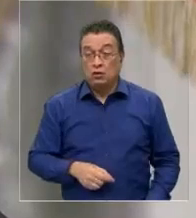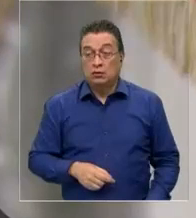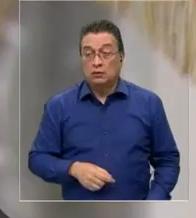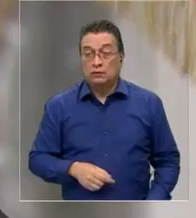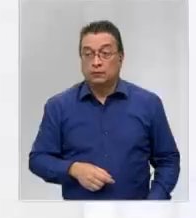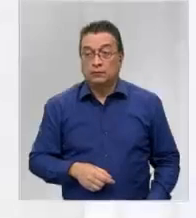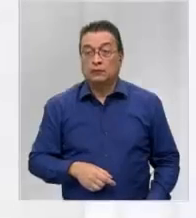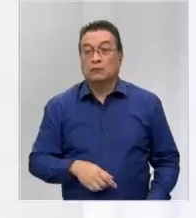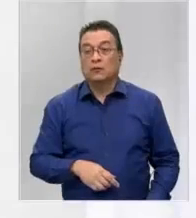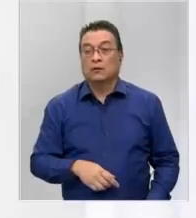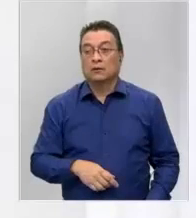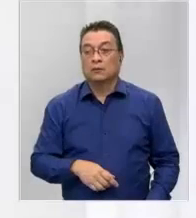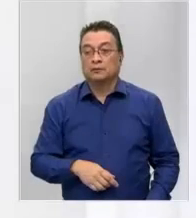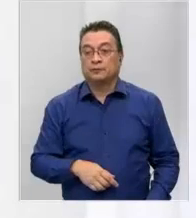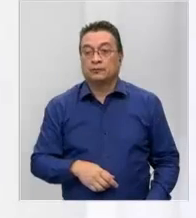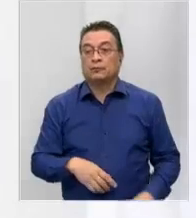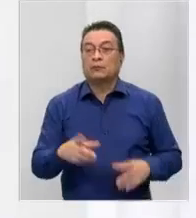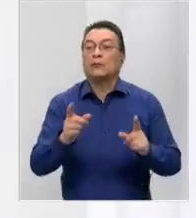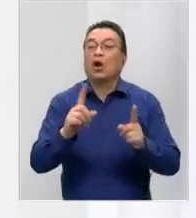Нет, я